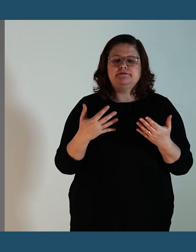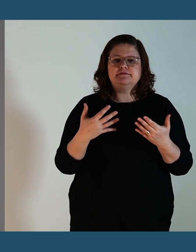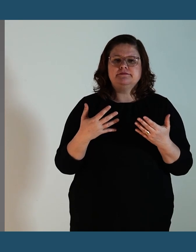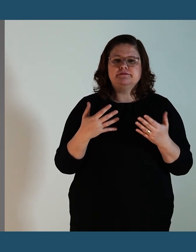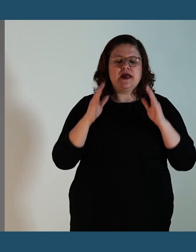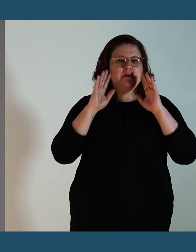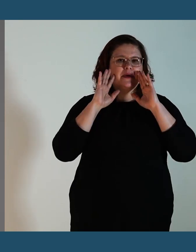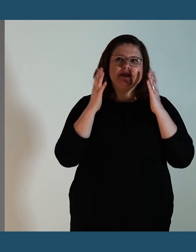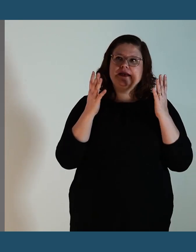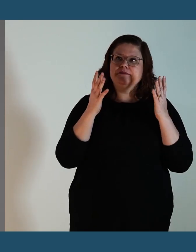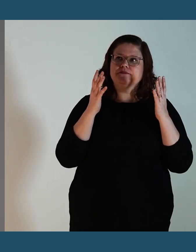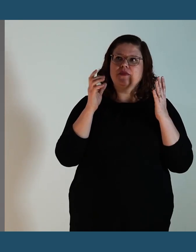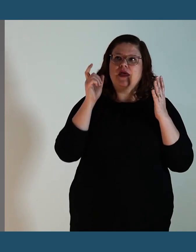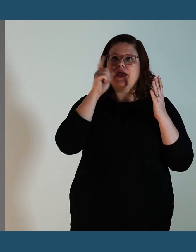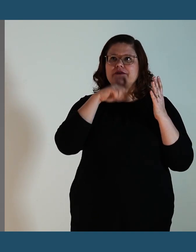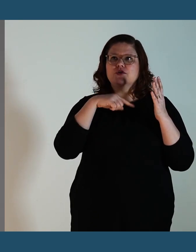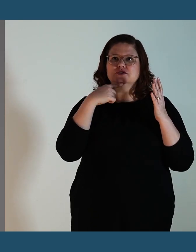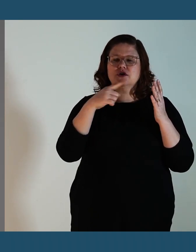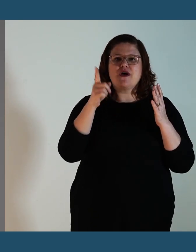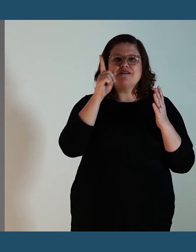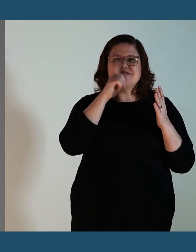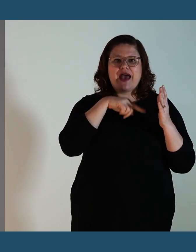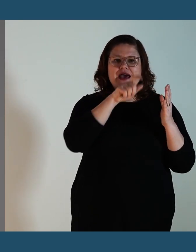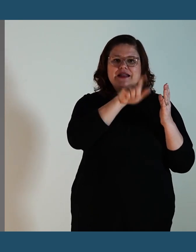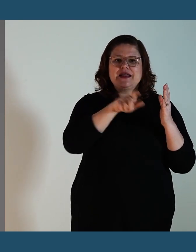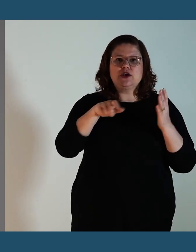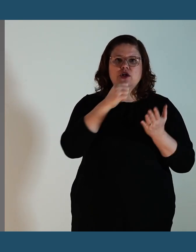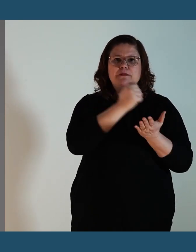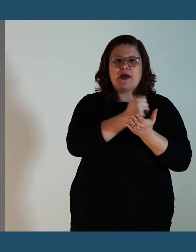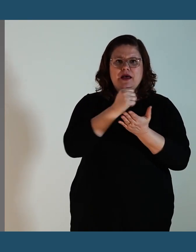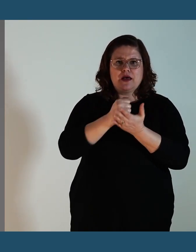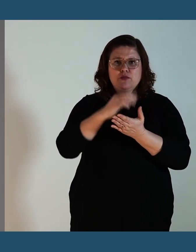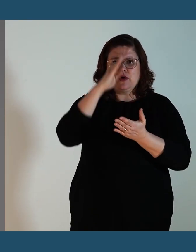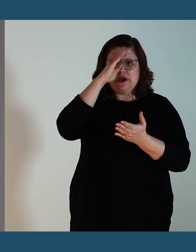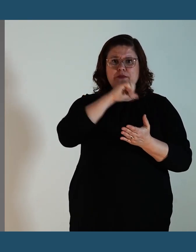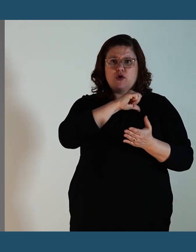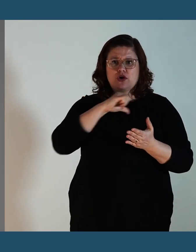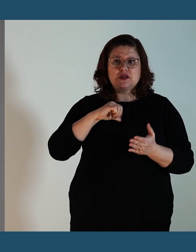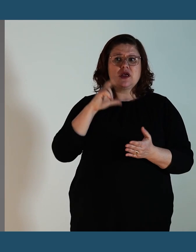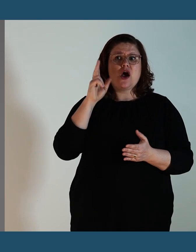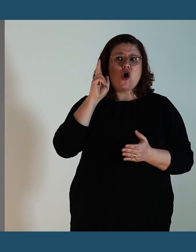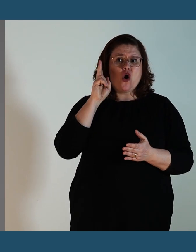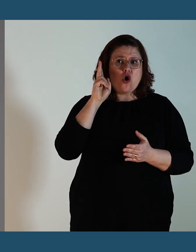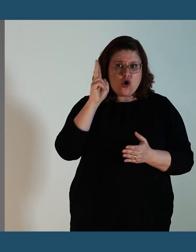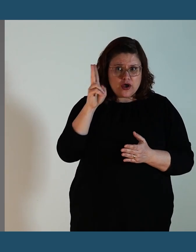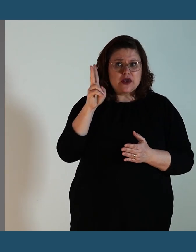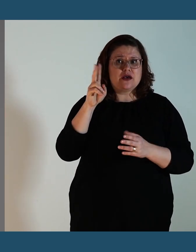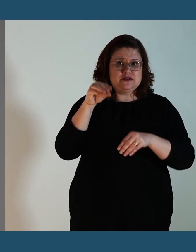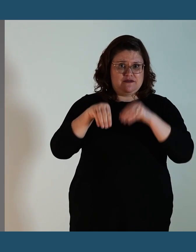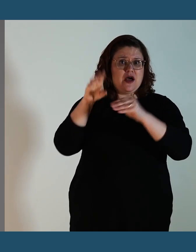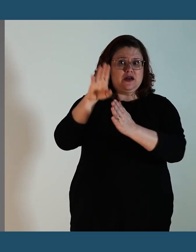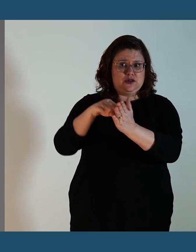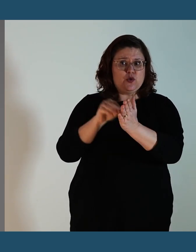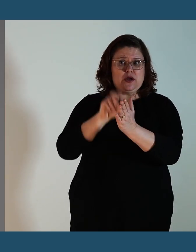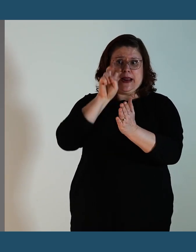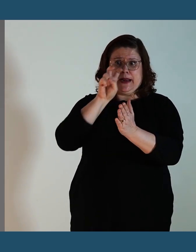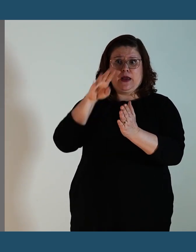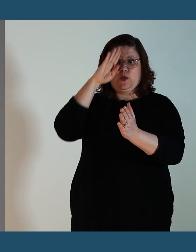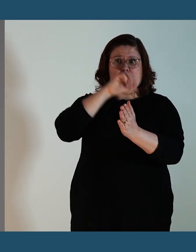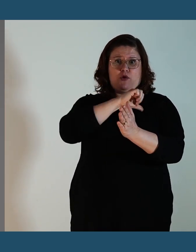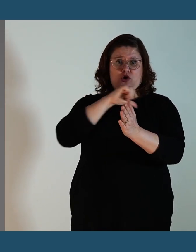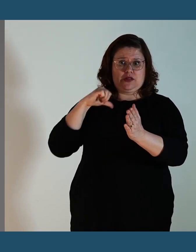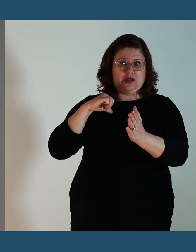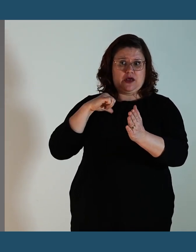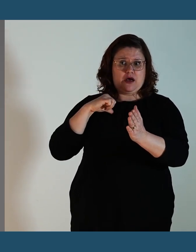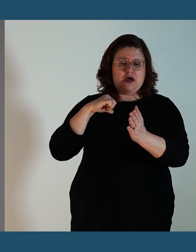en mä tiedä. Ei voi sanoa, että meillä on väärät ihmiset päättämässä, mutta kuuluuko meille demokratia oikeasti aidosti siinä vaalituloksessa? Ja miten me voidaan niin kuin